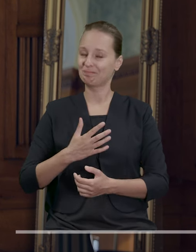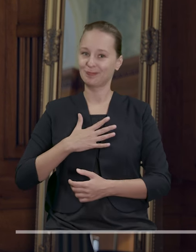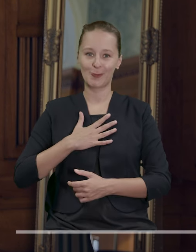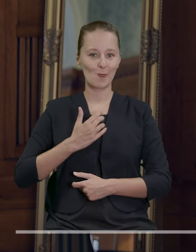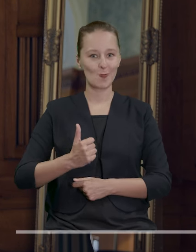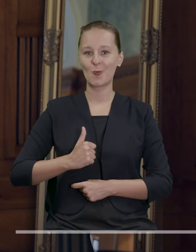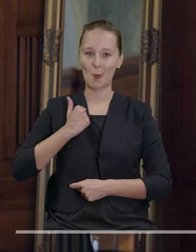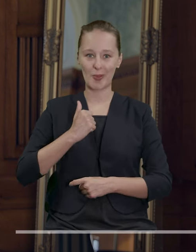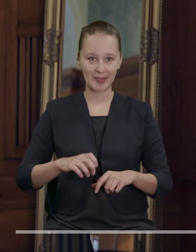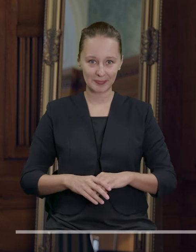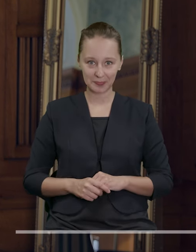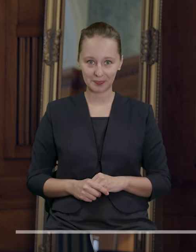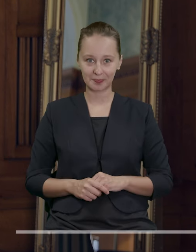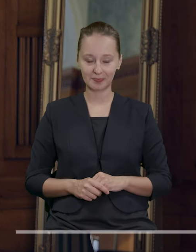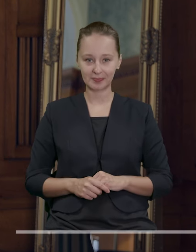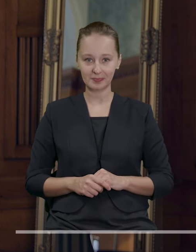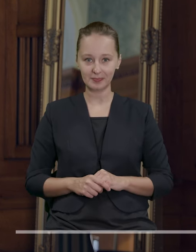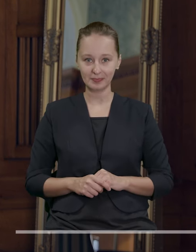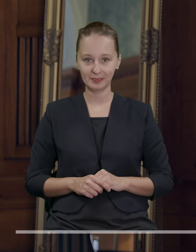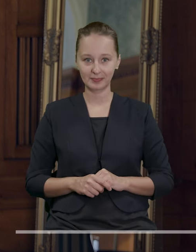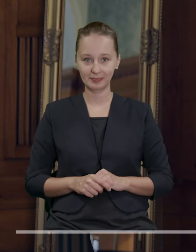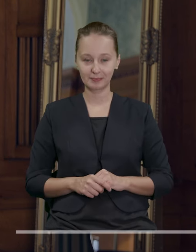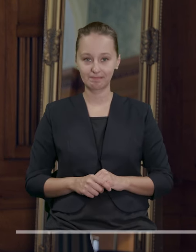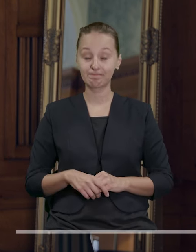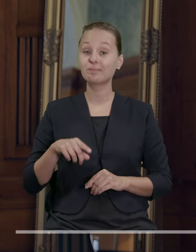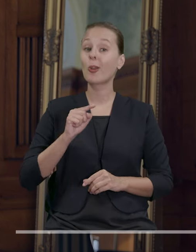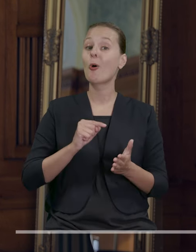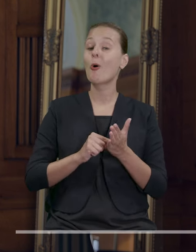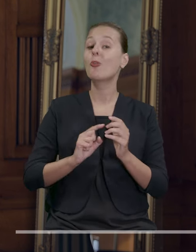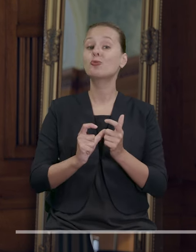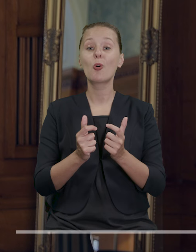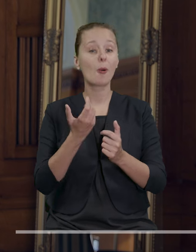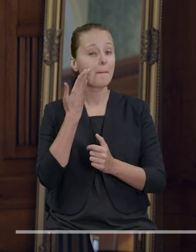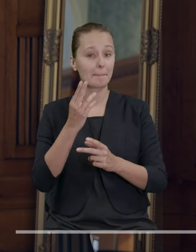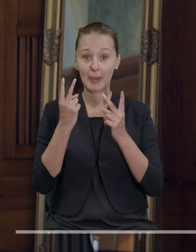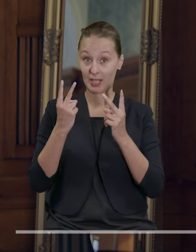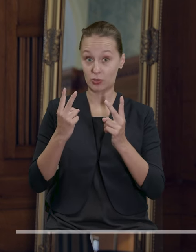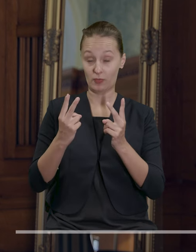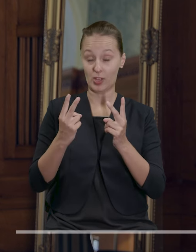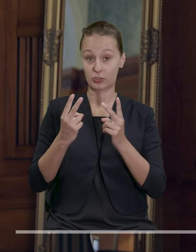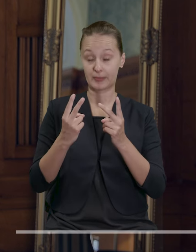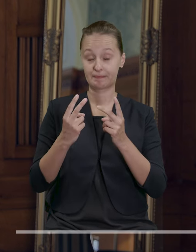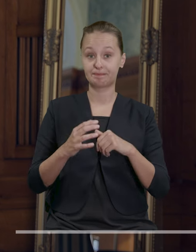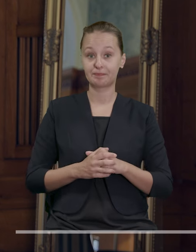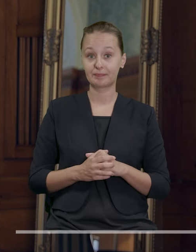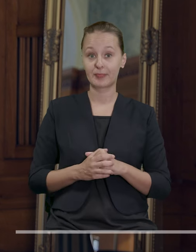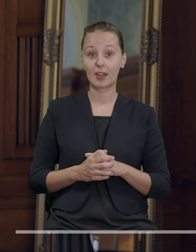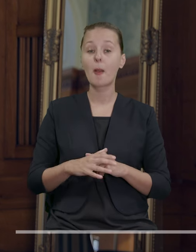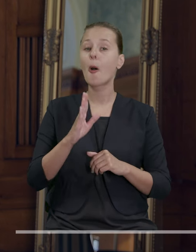tego bardzo dumna. Ale to, co jest też bardzo ważne,